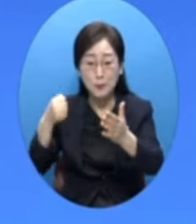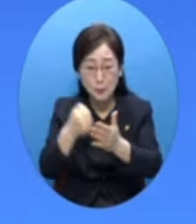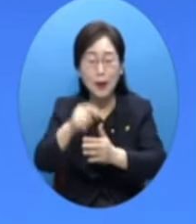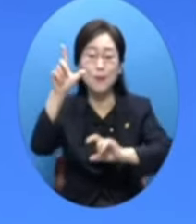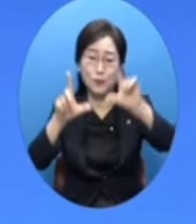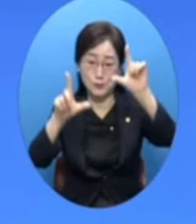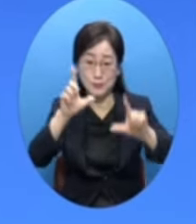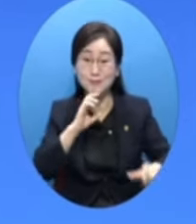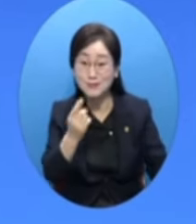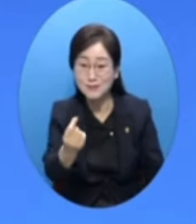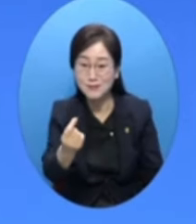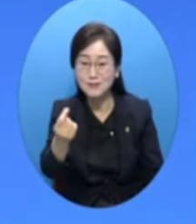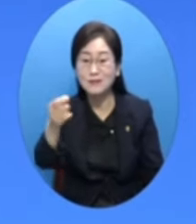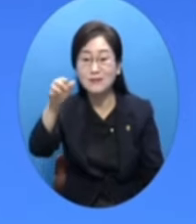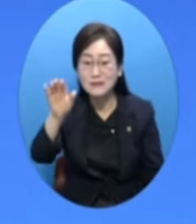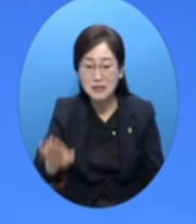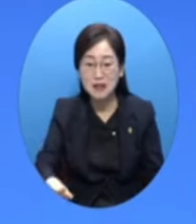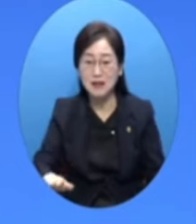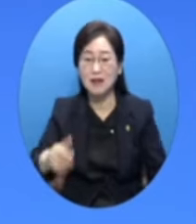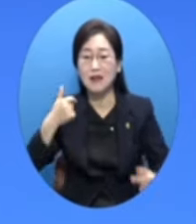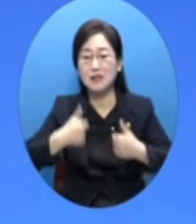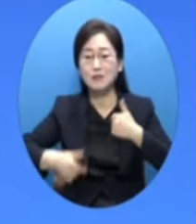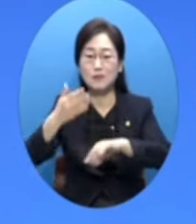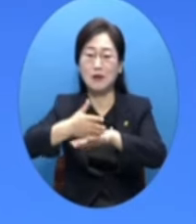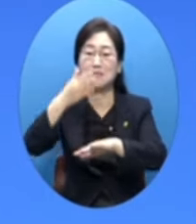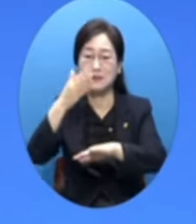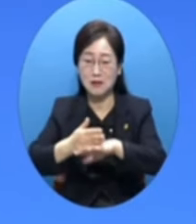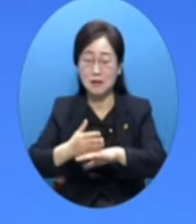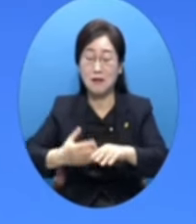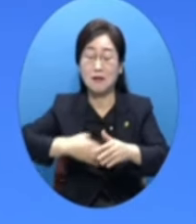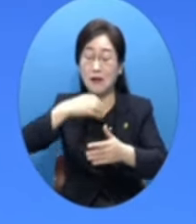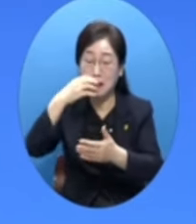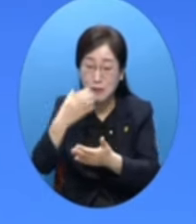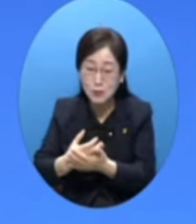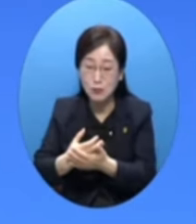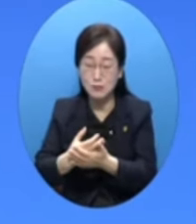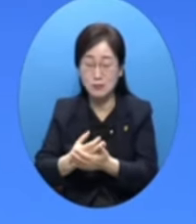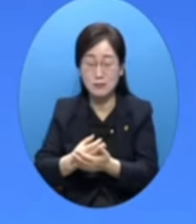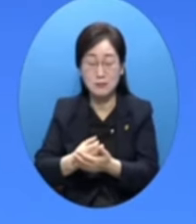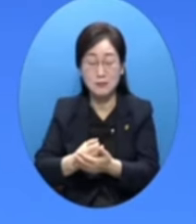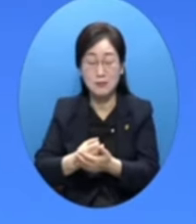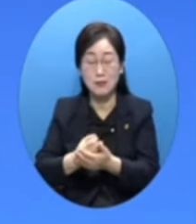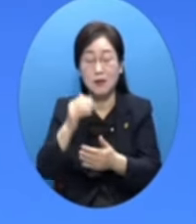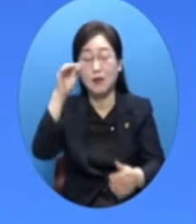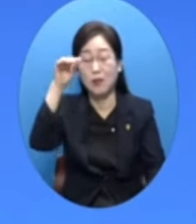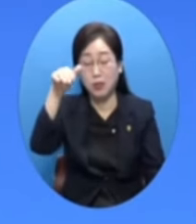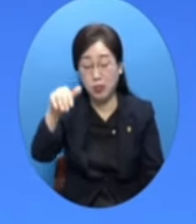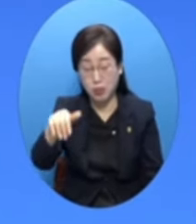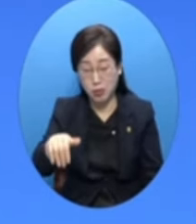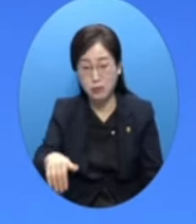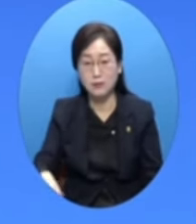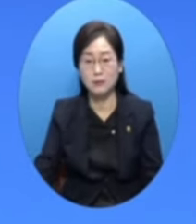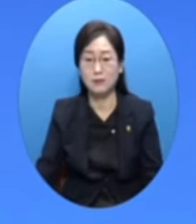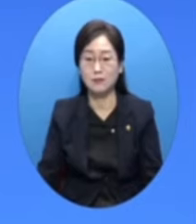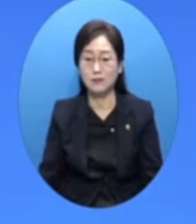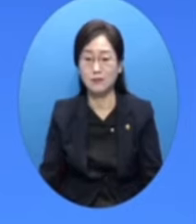모습인데 그 기쁨도 감사도 감격도 어느 순간 사라져버리고